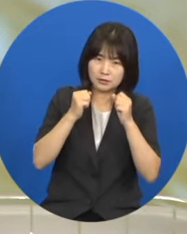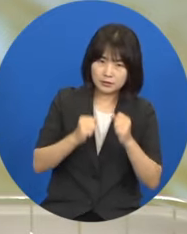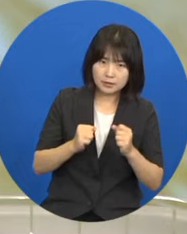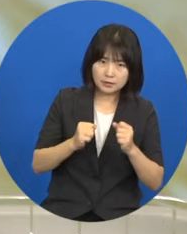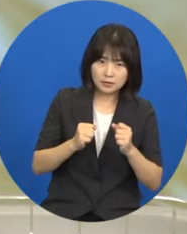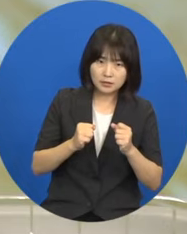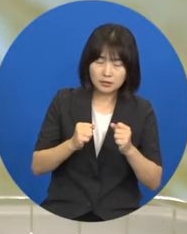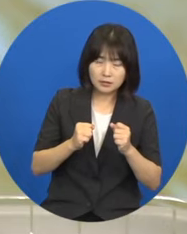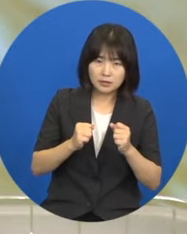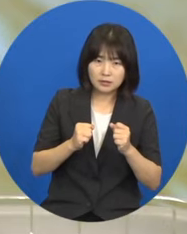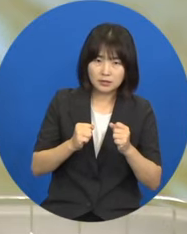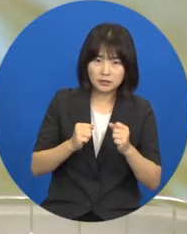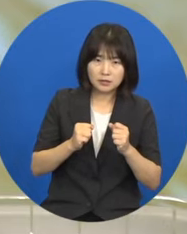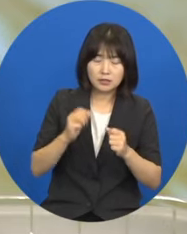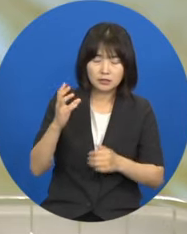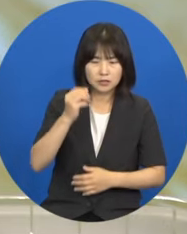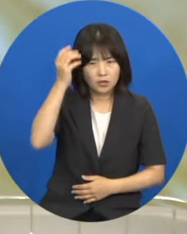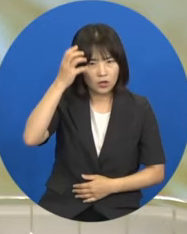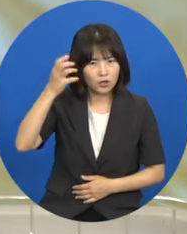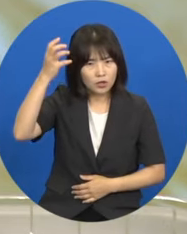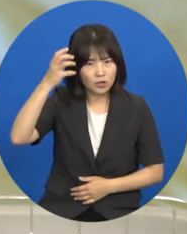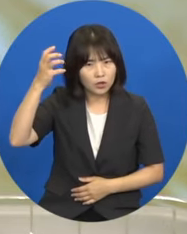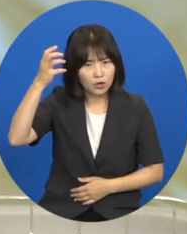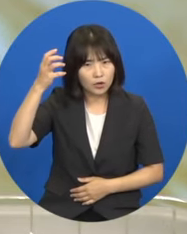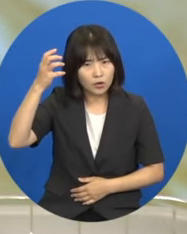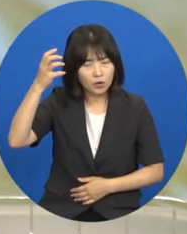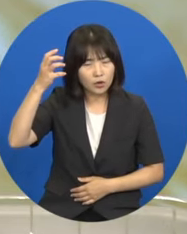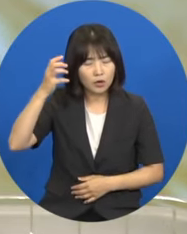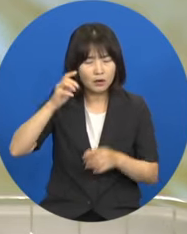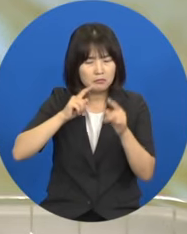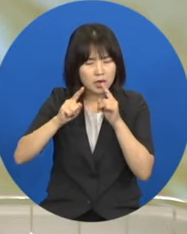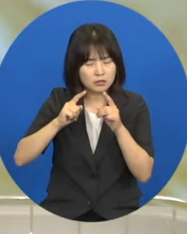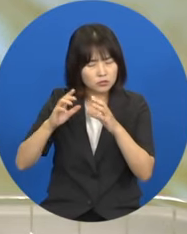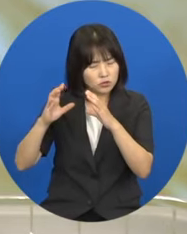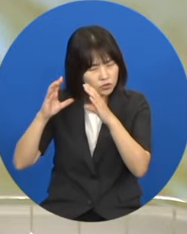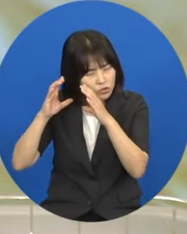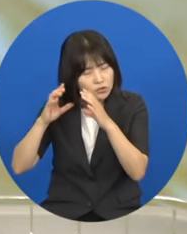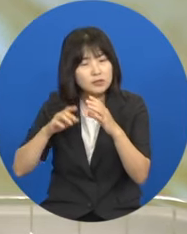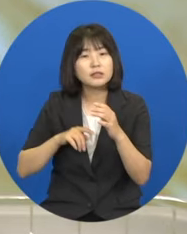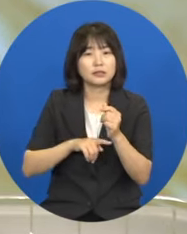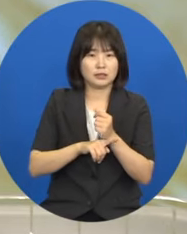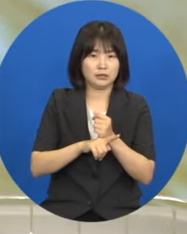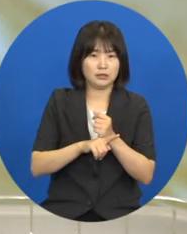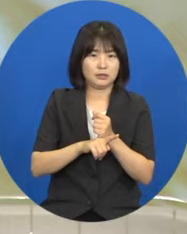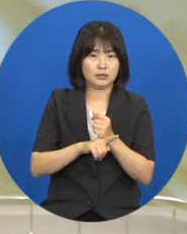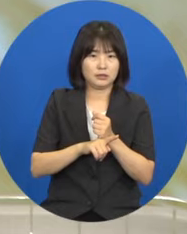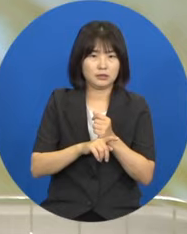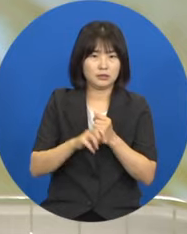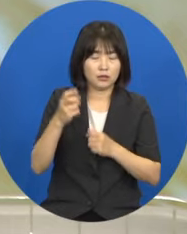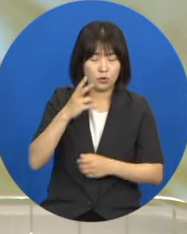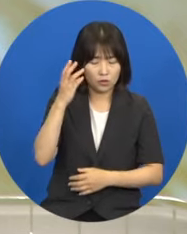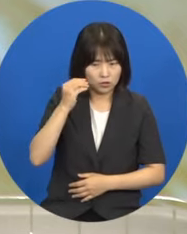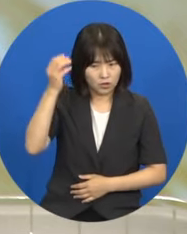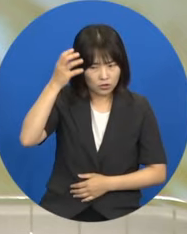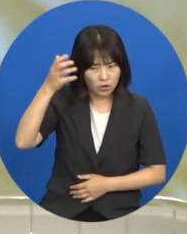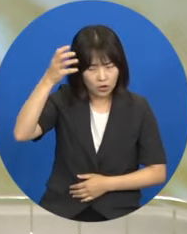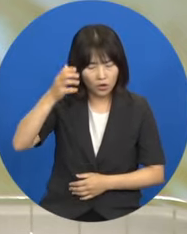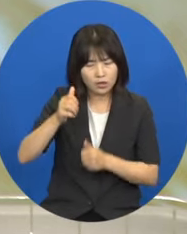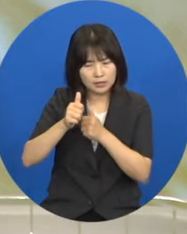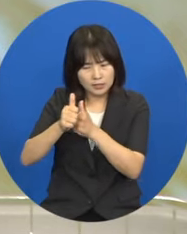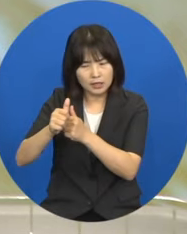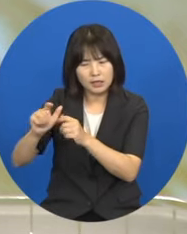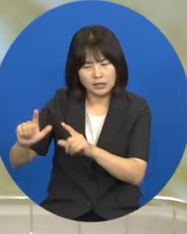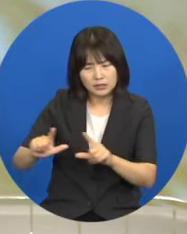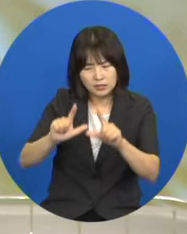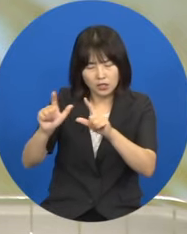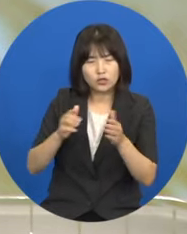생각에 내주하시는 성령의 소리에 귀 기울인다는 겁니다. 그리고 성령을 따라 살